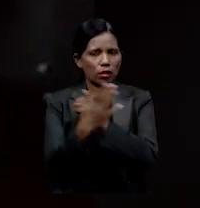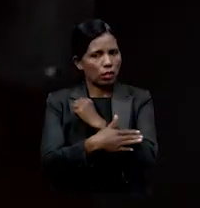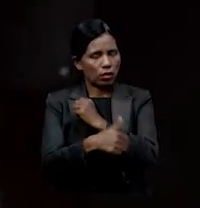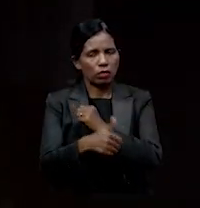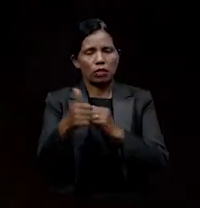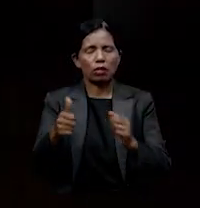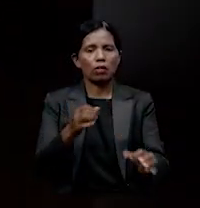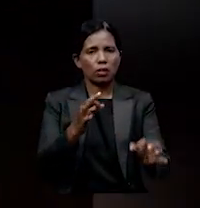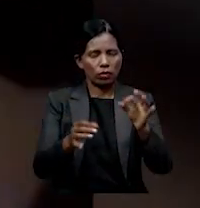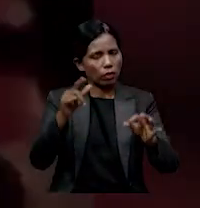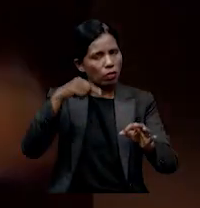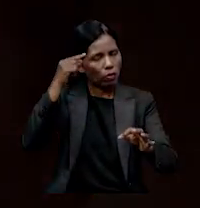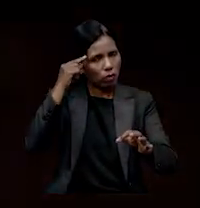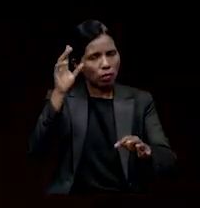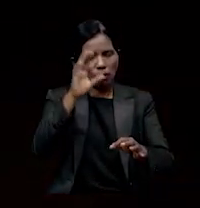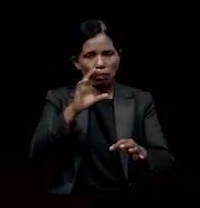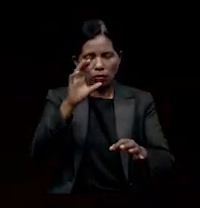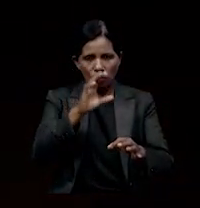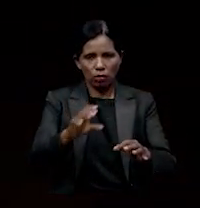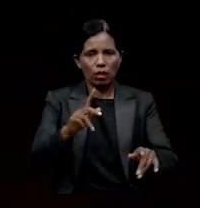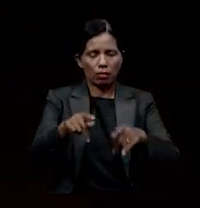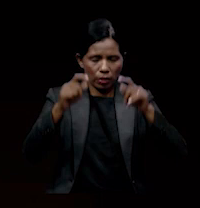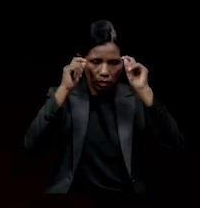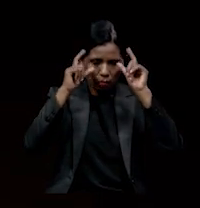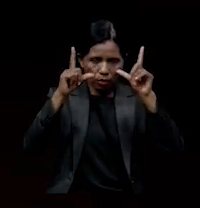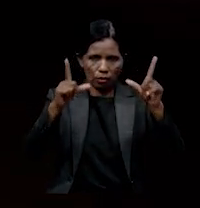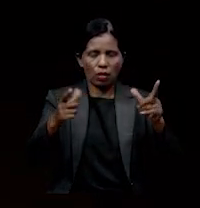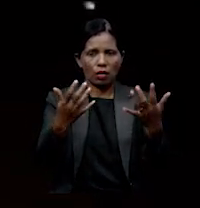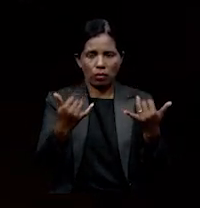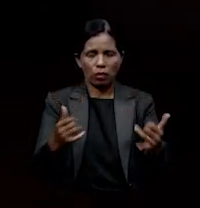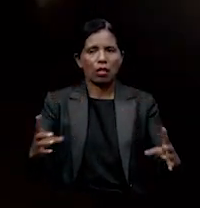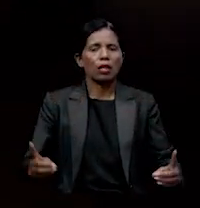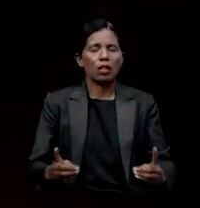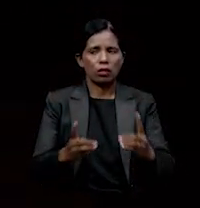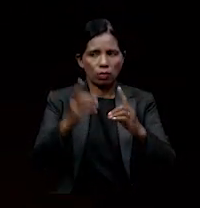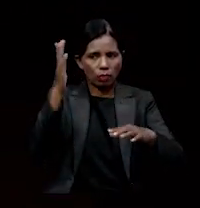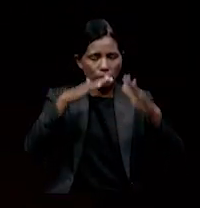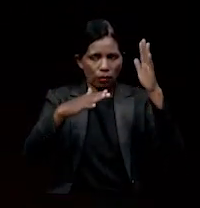nune, governo se buka solução ba Timor-Oam hirak nebe dadau neha soru